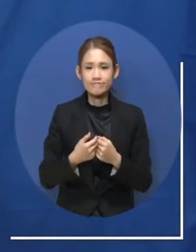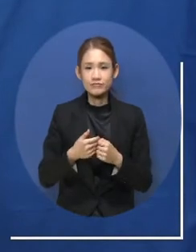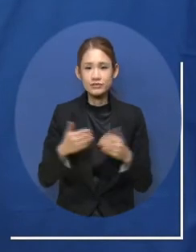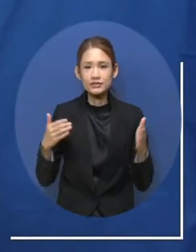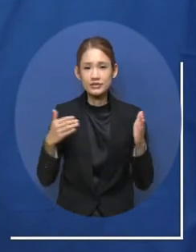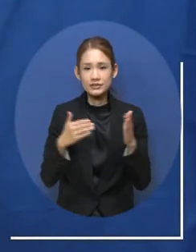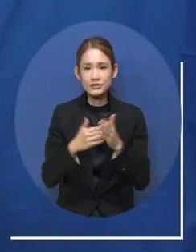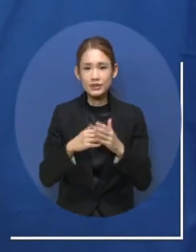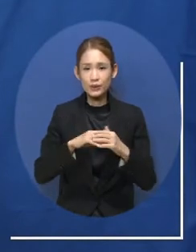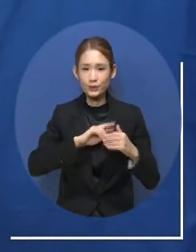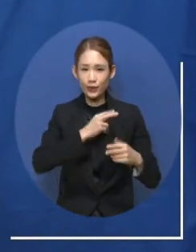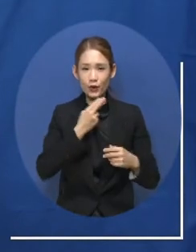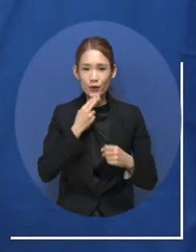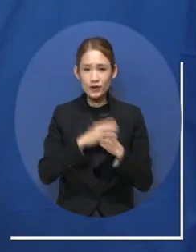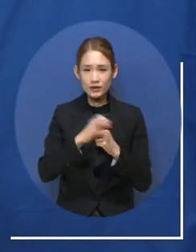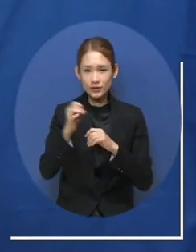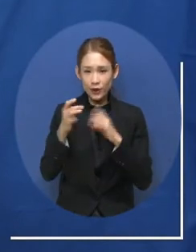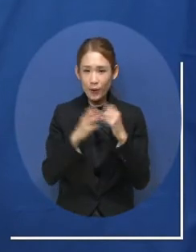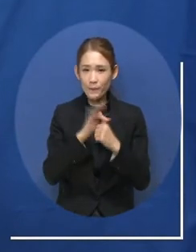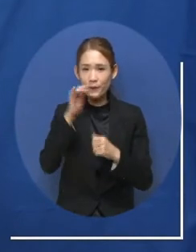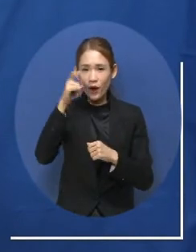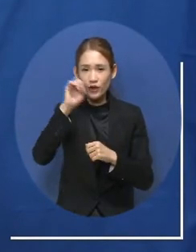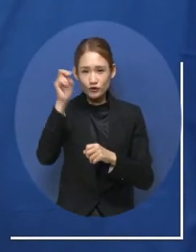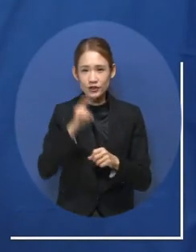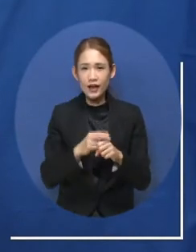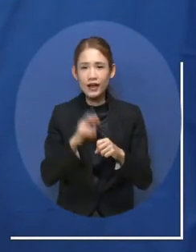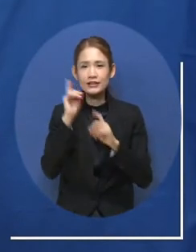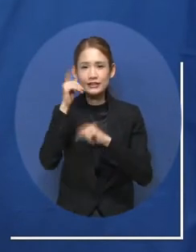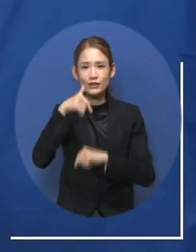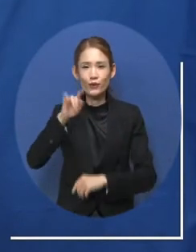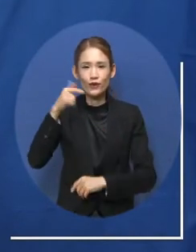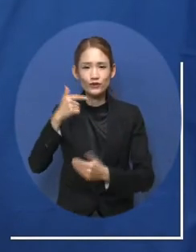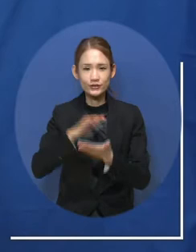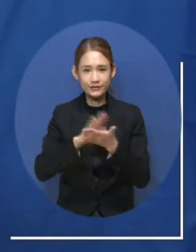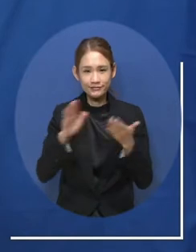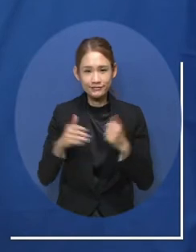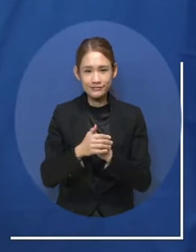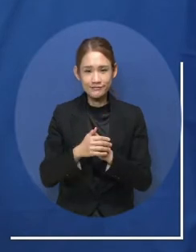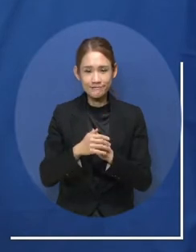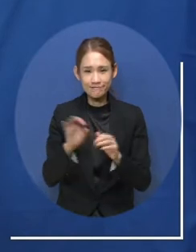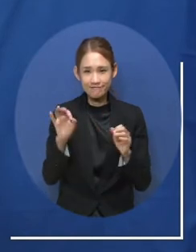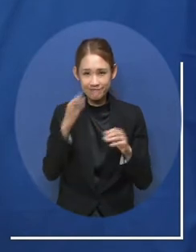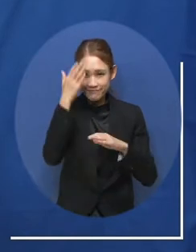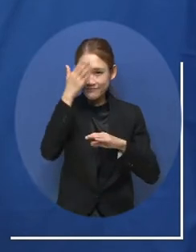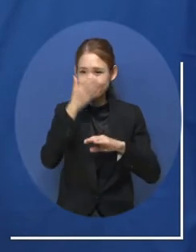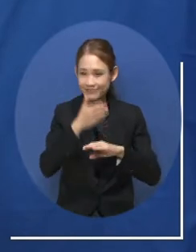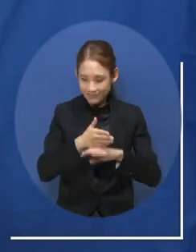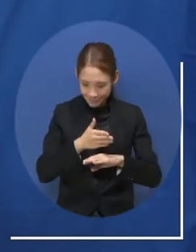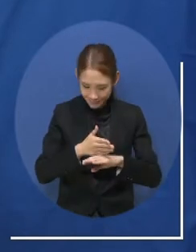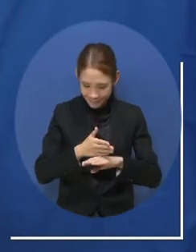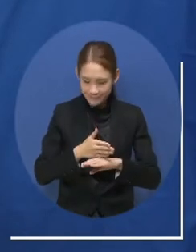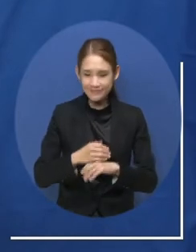무면허 체면술사 버릇종사 이원준이었습니다. 레드썬 감사합니다.